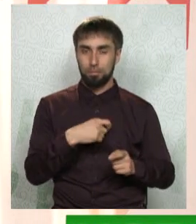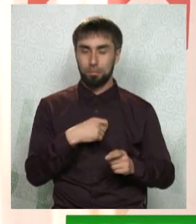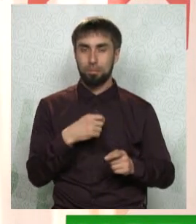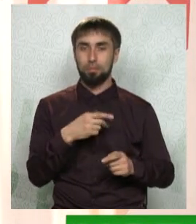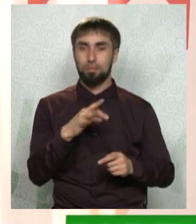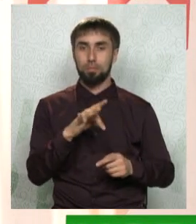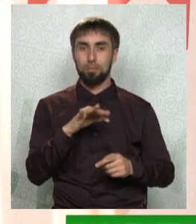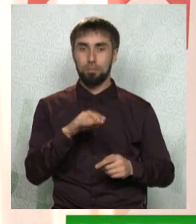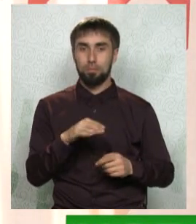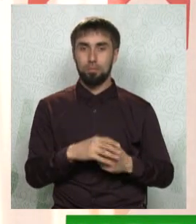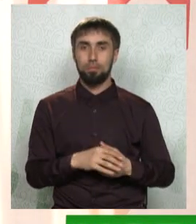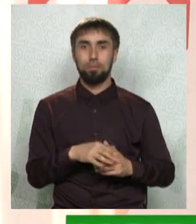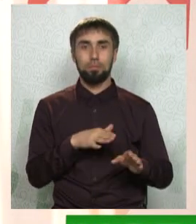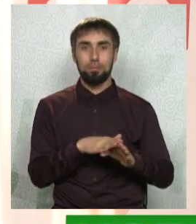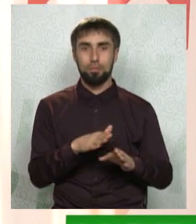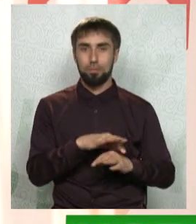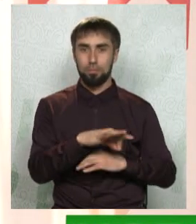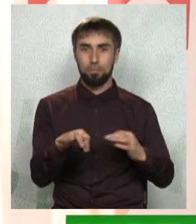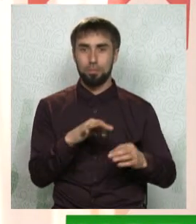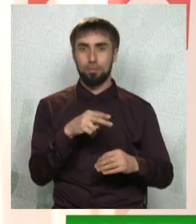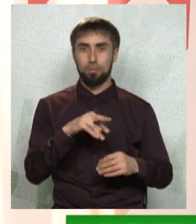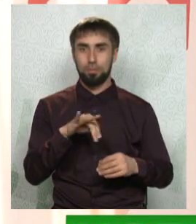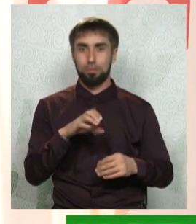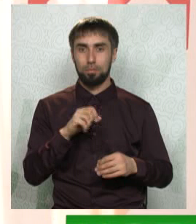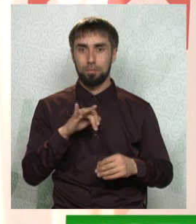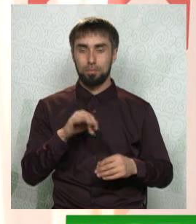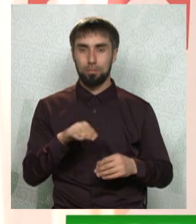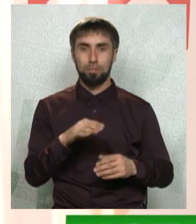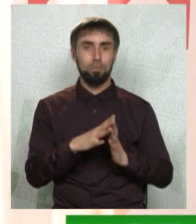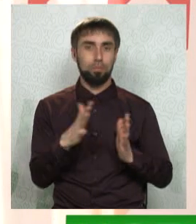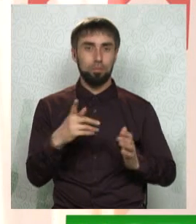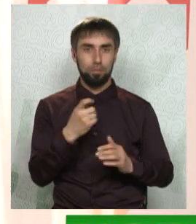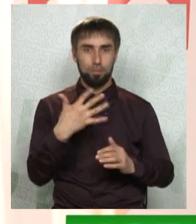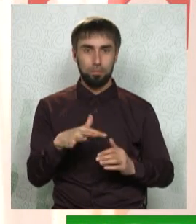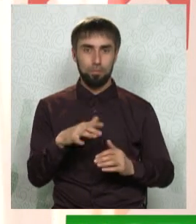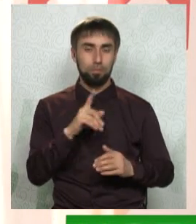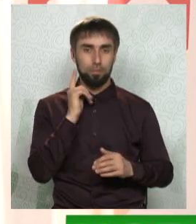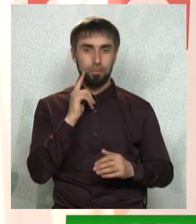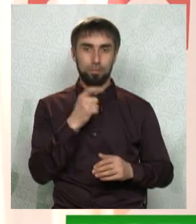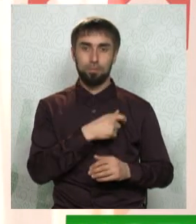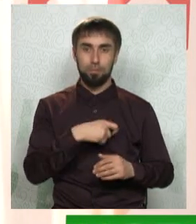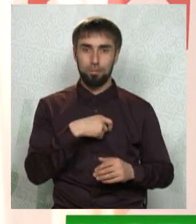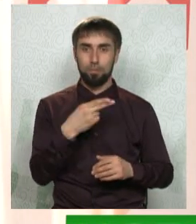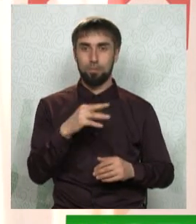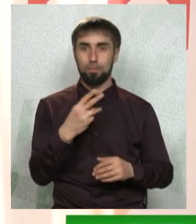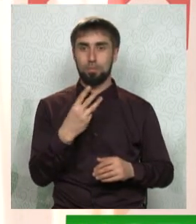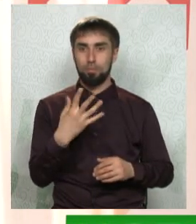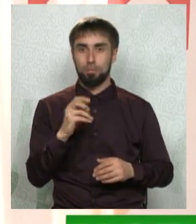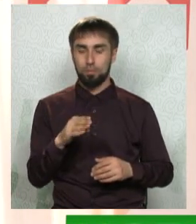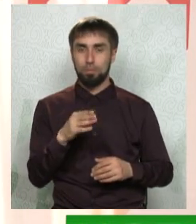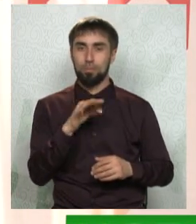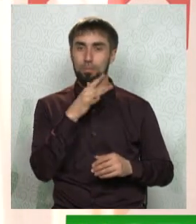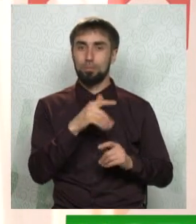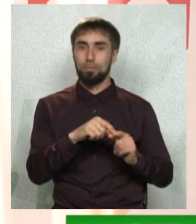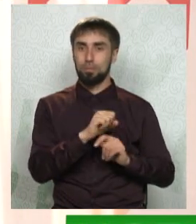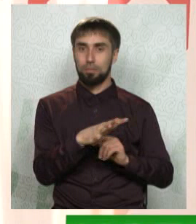по результатам реализации проекта «Полистартап» в республике Ингушетия более 150 молодых депутатов, то есть до 35 лет. Во время пандемии